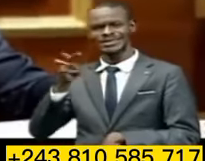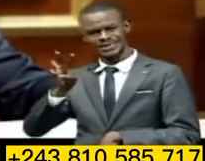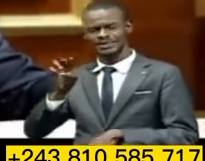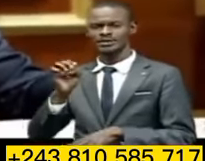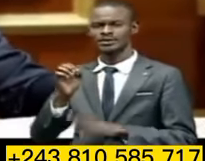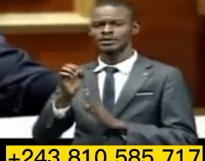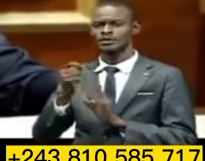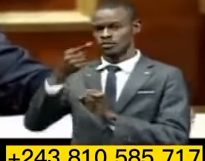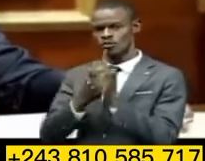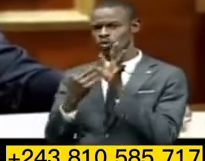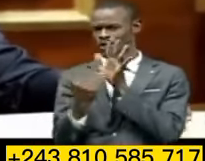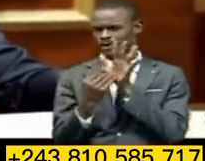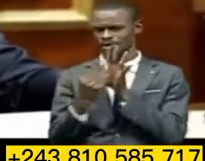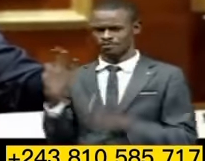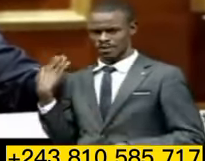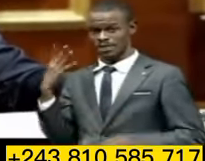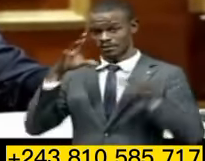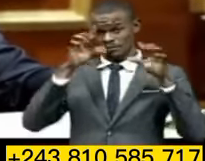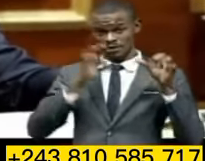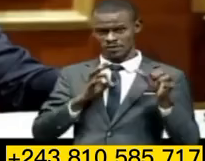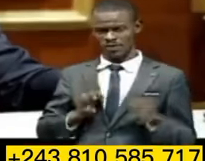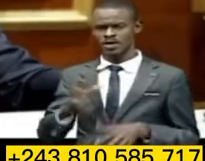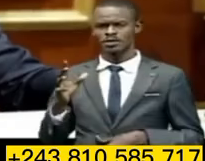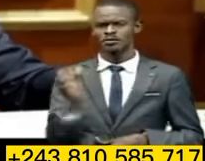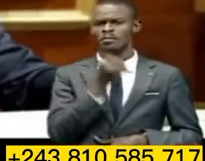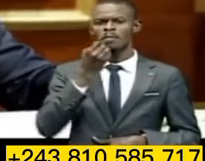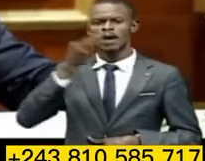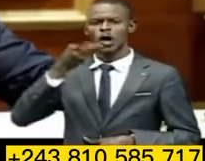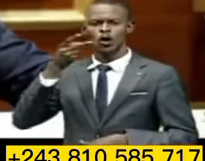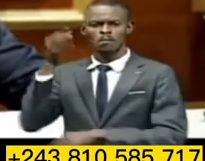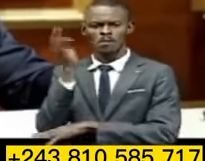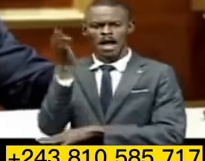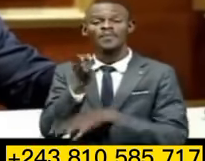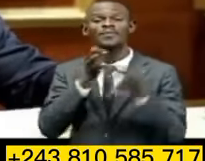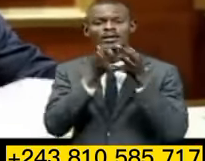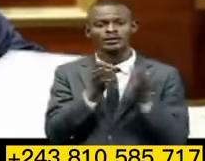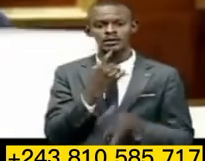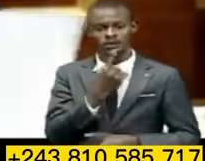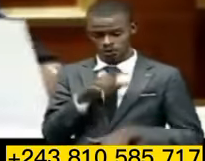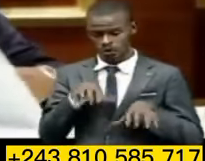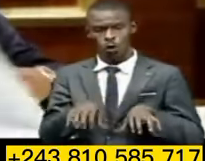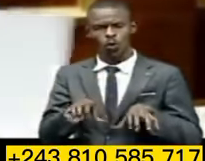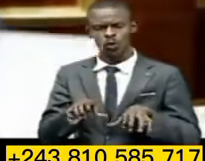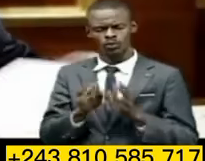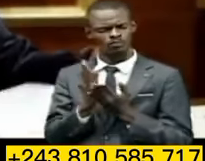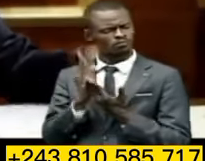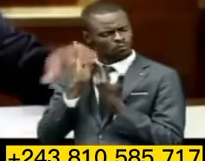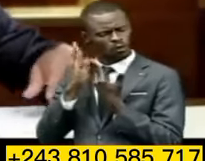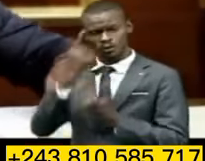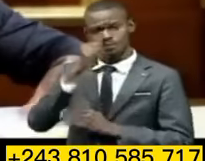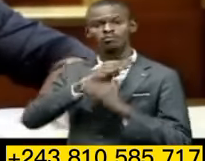ses différentes prises de parole le rôle crucial et central que joue la République démocratique du Congo dans la protection du